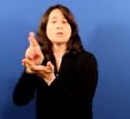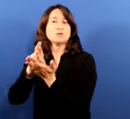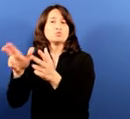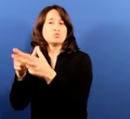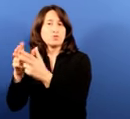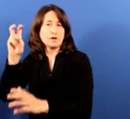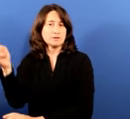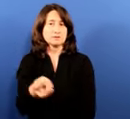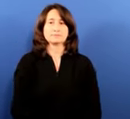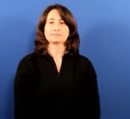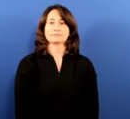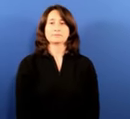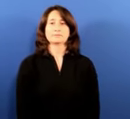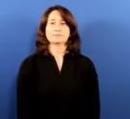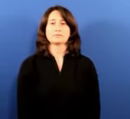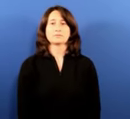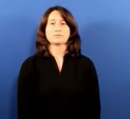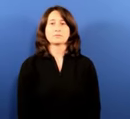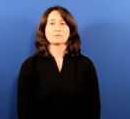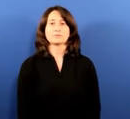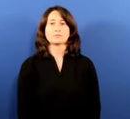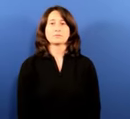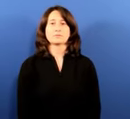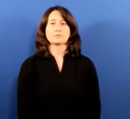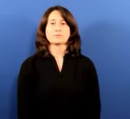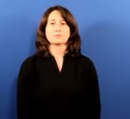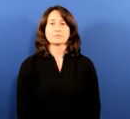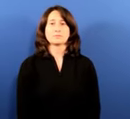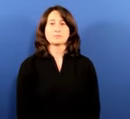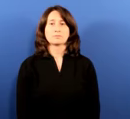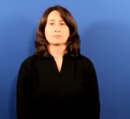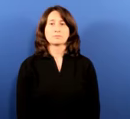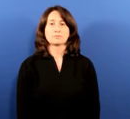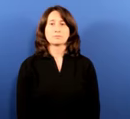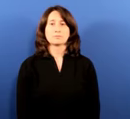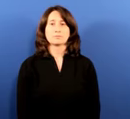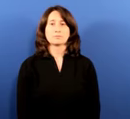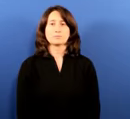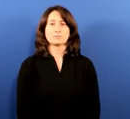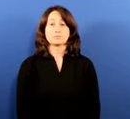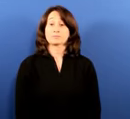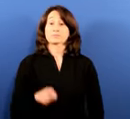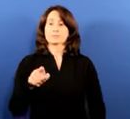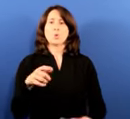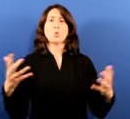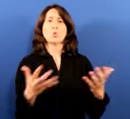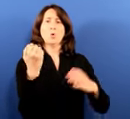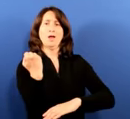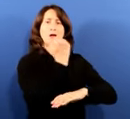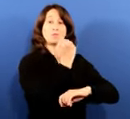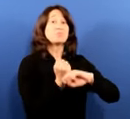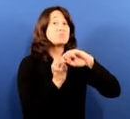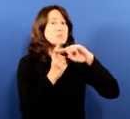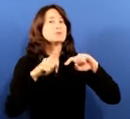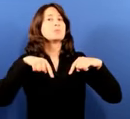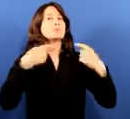die. Izan ere, haiek izango dira euren ingurunean indarkeria matxista jasaten duten emakumeen eta erakundeen